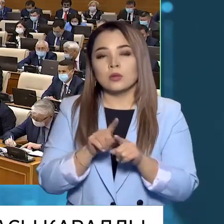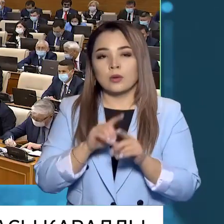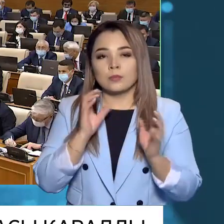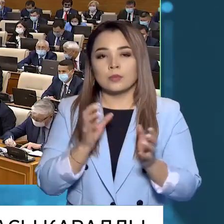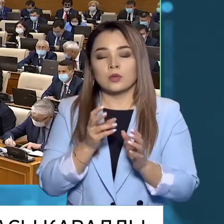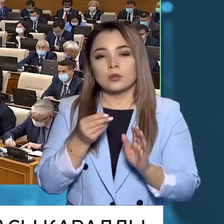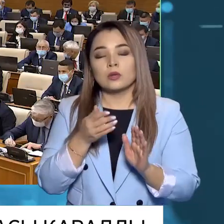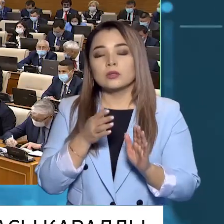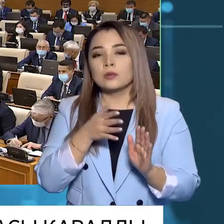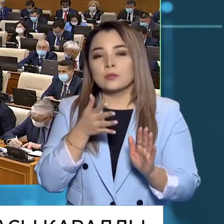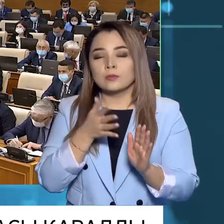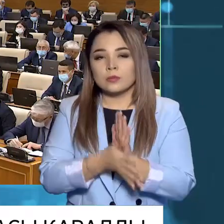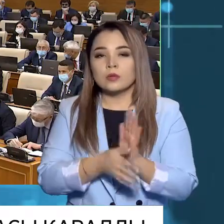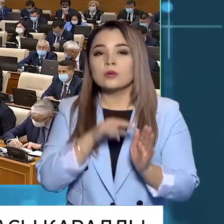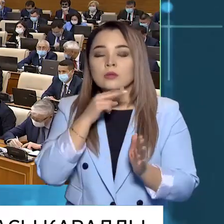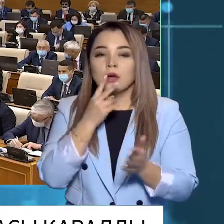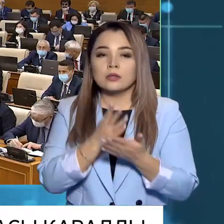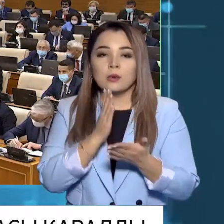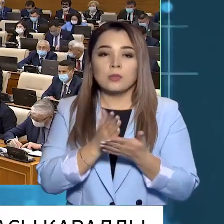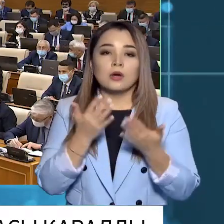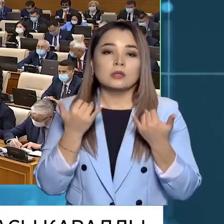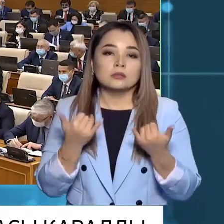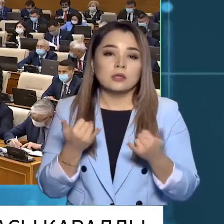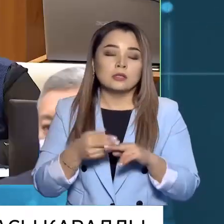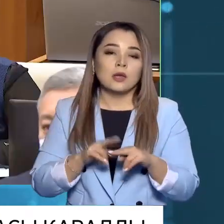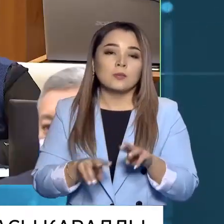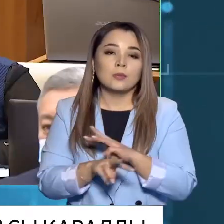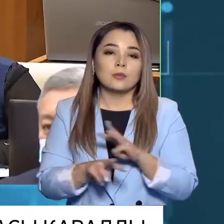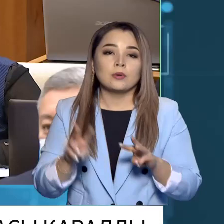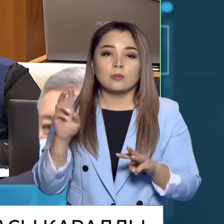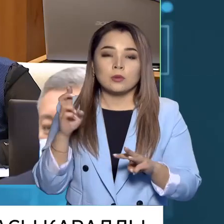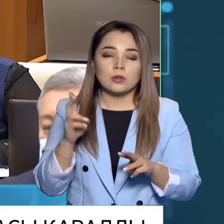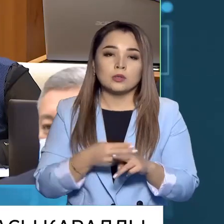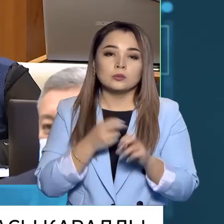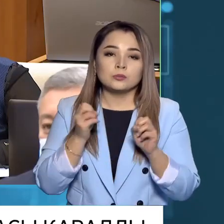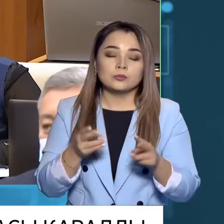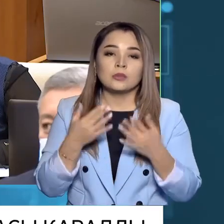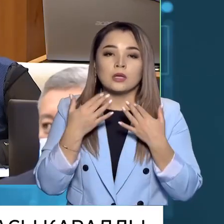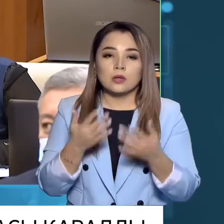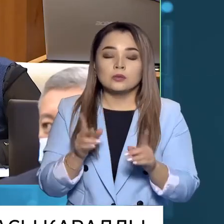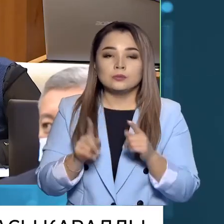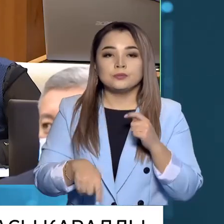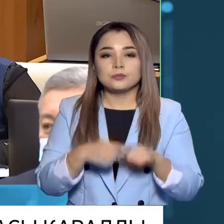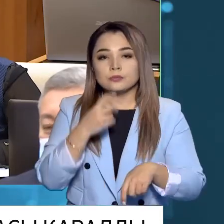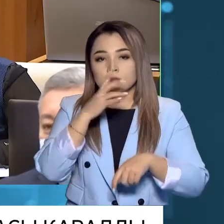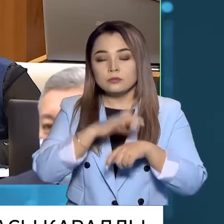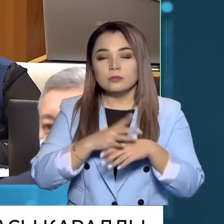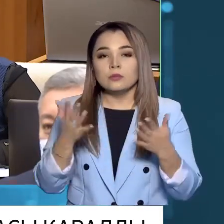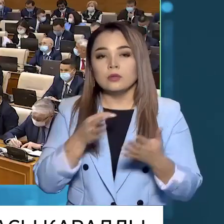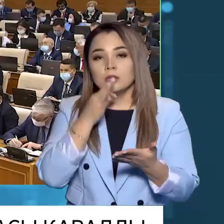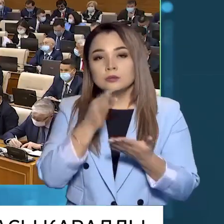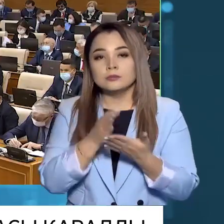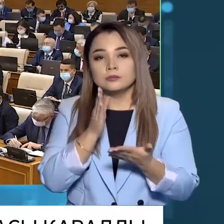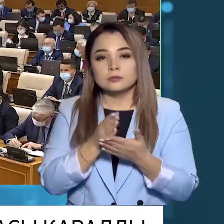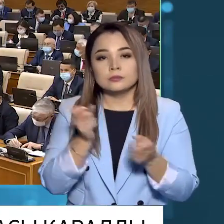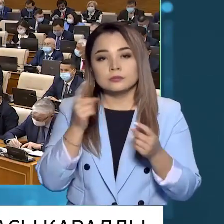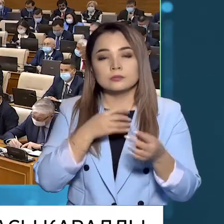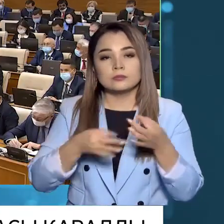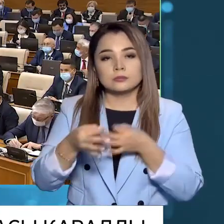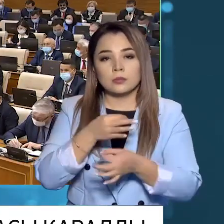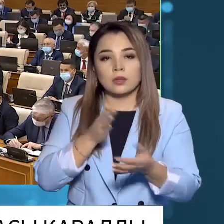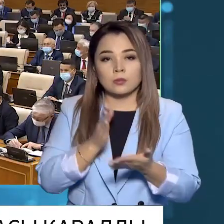тұруға жұмсалмақ. Бұдан бөлек бүгін мәжілісте биологиялық қауіпсіздік талаптары бұзылғанда қандай жауапкершілік бар екені де